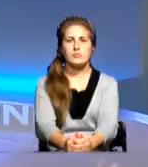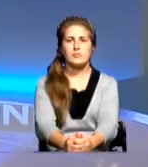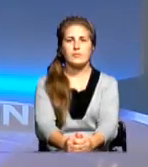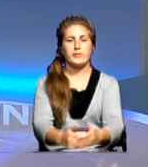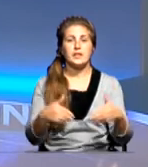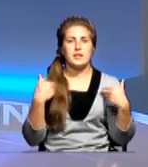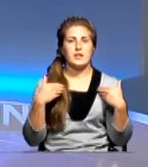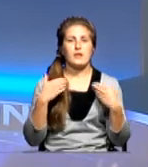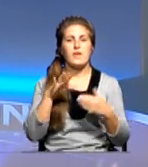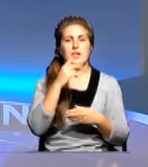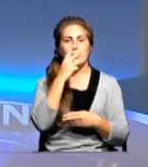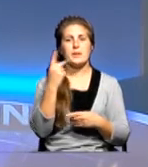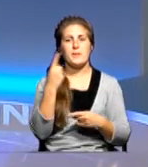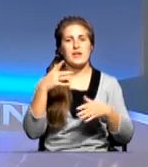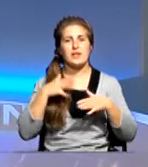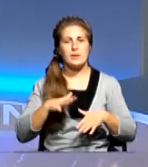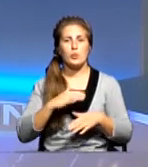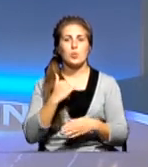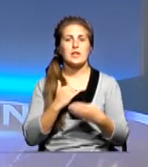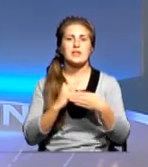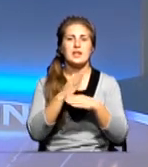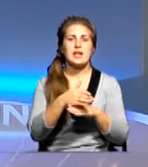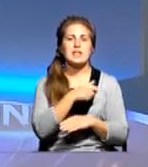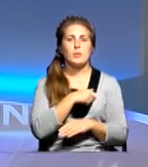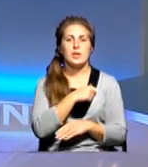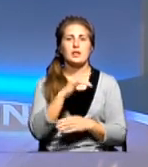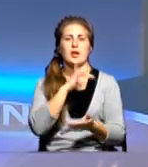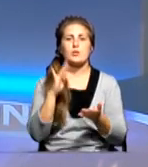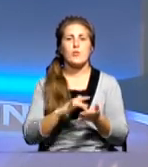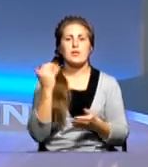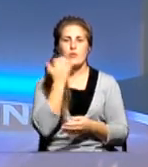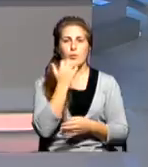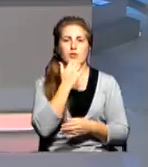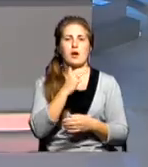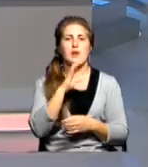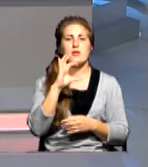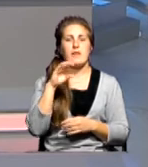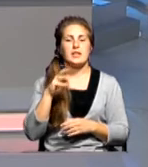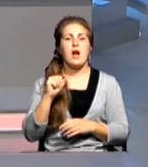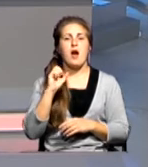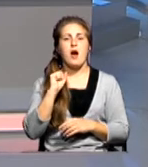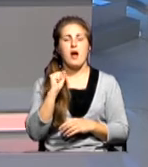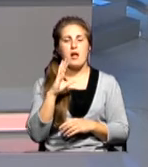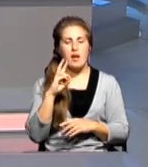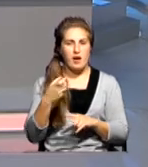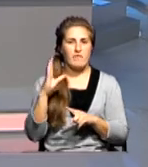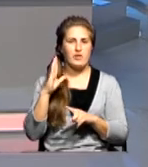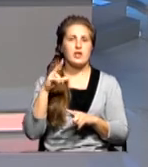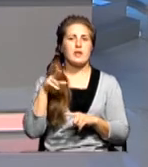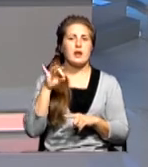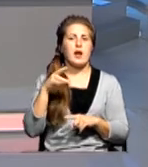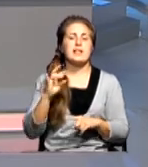здравствуйте вы смотрите первые крымске у нас в гостях депутат симферопольского городского совета олег валерьевич дрягин здравствуйте олег